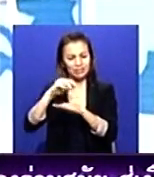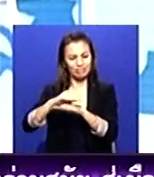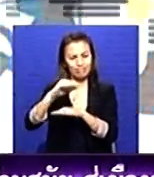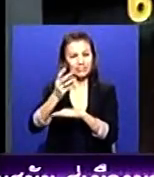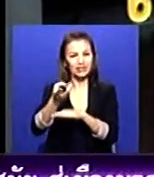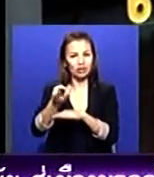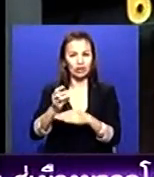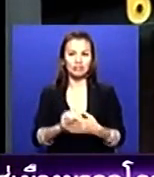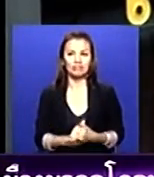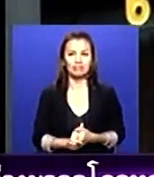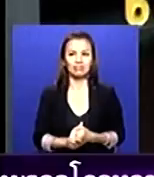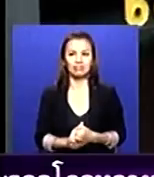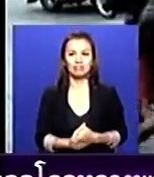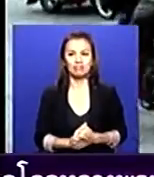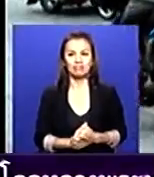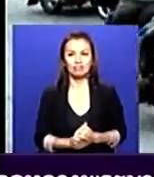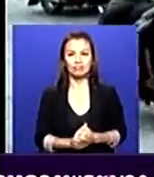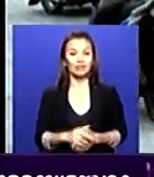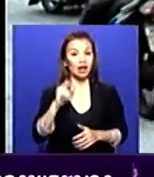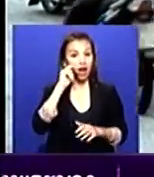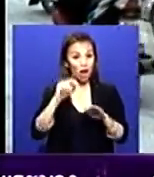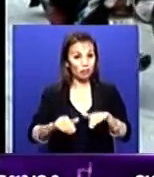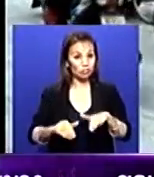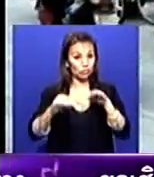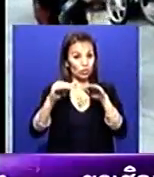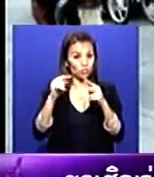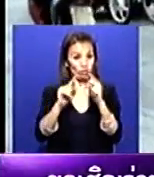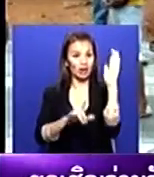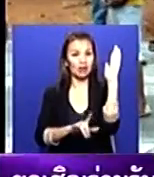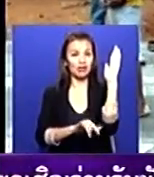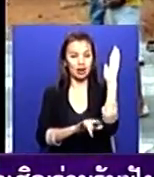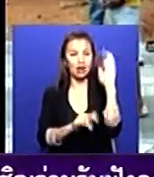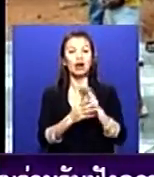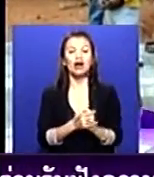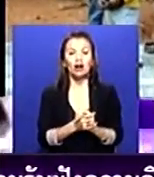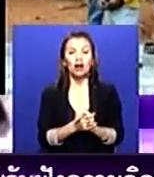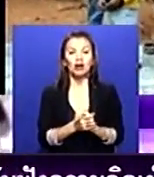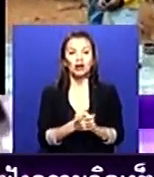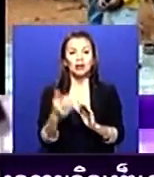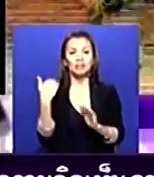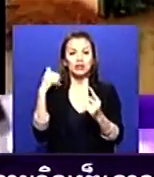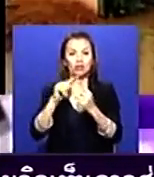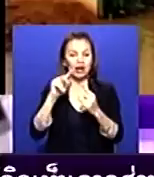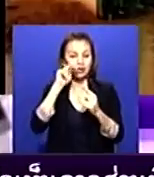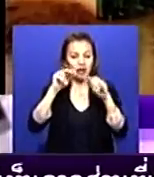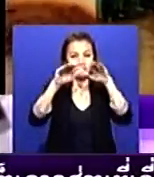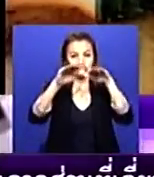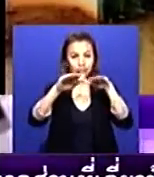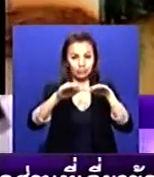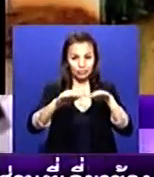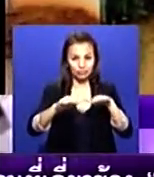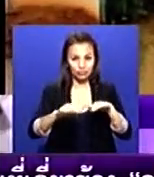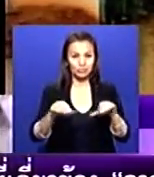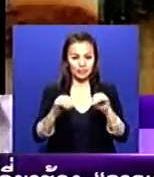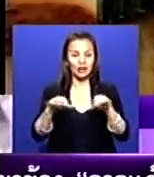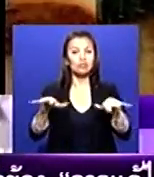ค่ะสถานการณ์น้ำท่วมในพื้นที่จังหวัดยะลาล่าสุดเพราะว่าหลายจุดระดับน้ำเริ่มลดลงจนเกือบเข้าสู่ภาวะป